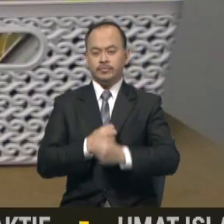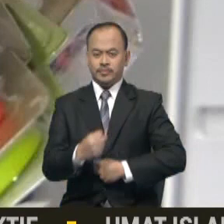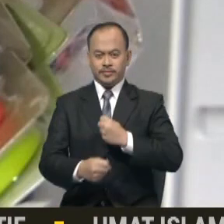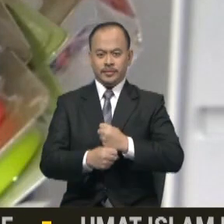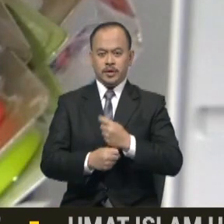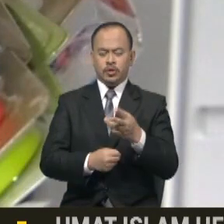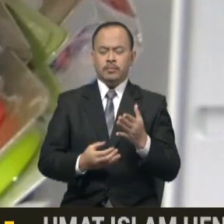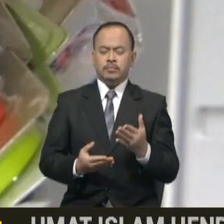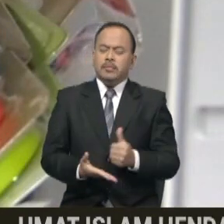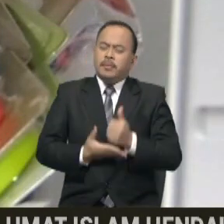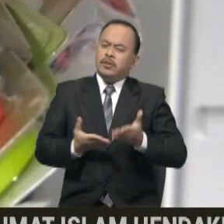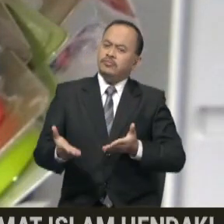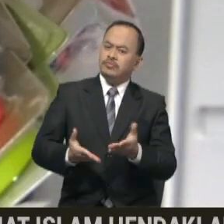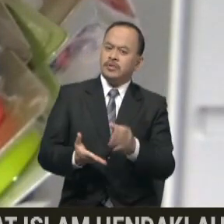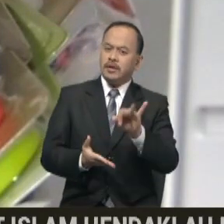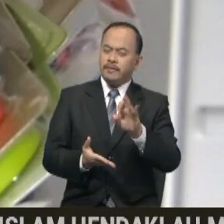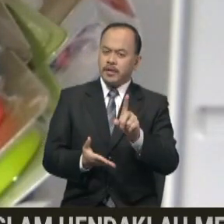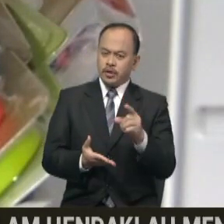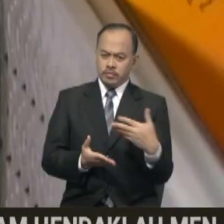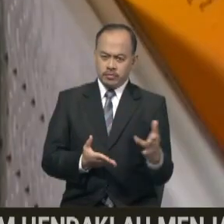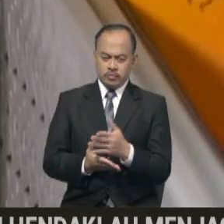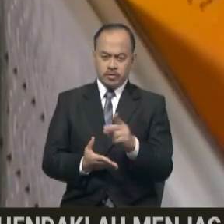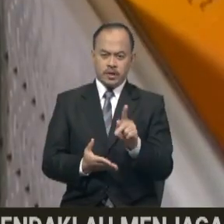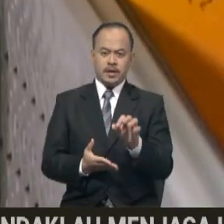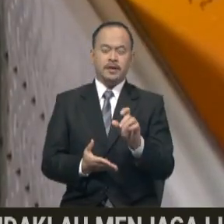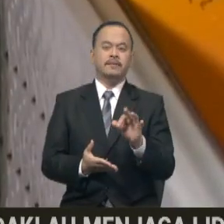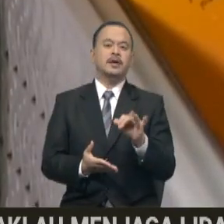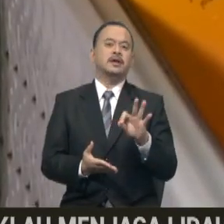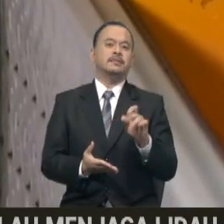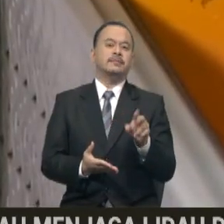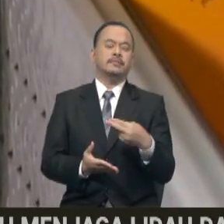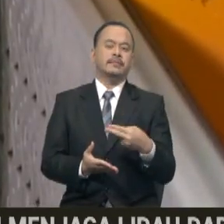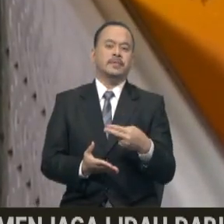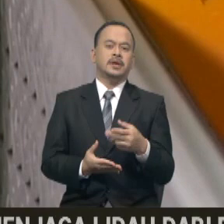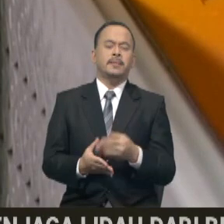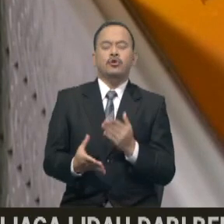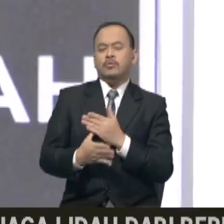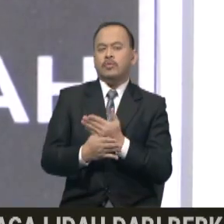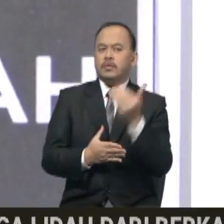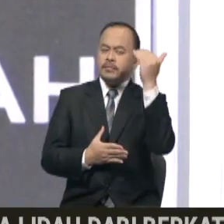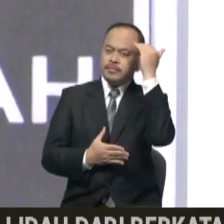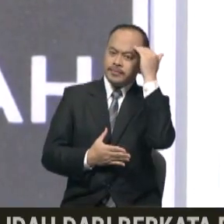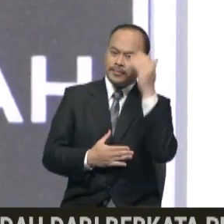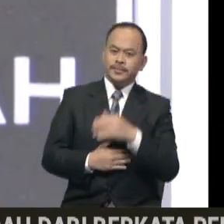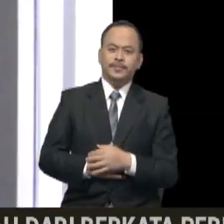membantu melaksanakan fardu kifayah secara efisien dan sempurna serta berkongsi